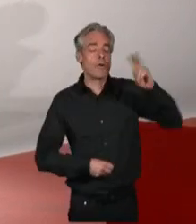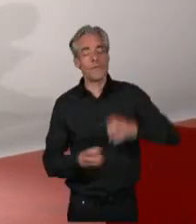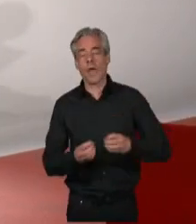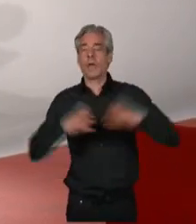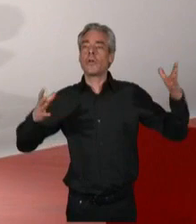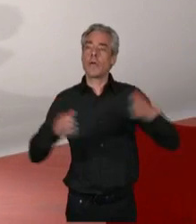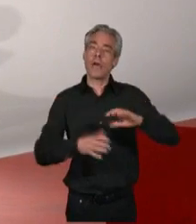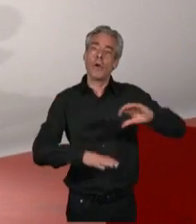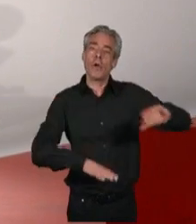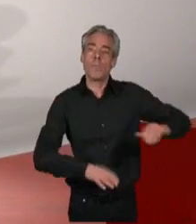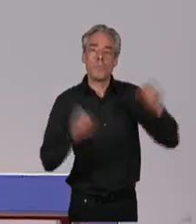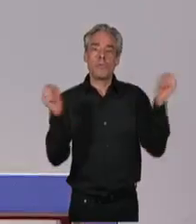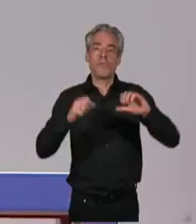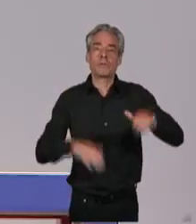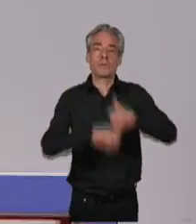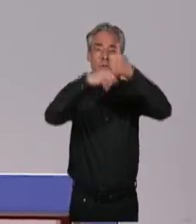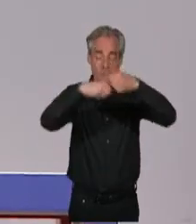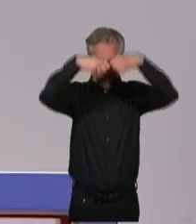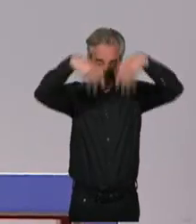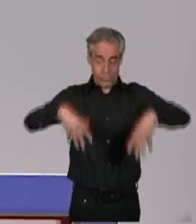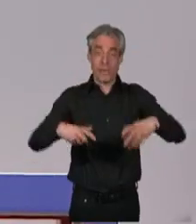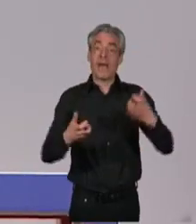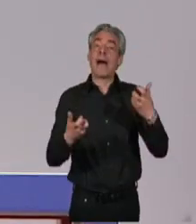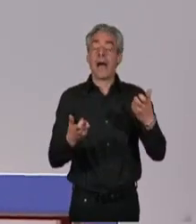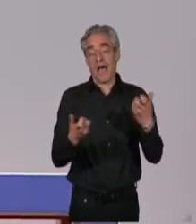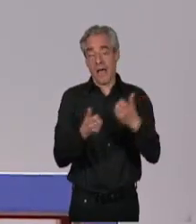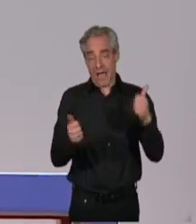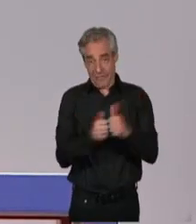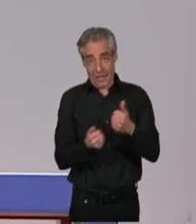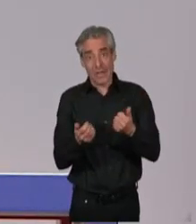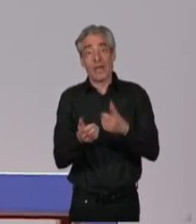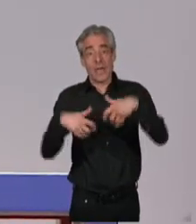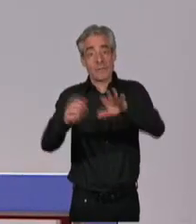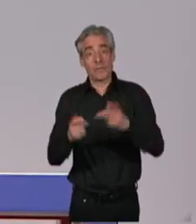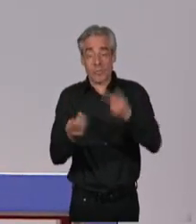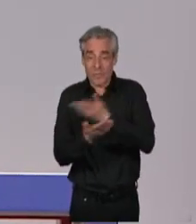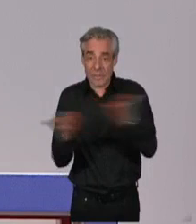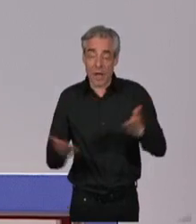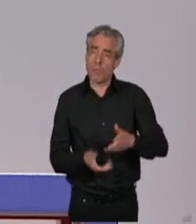une grande décentralisation, celle de la simplification et du bon sens.